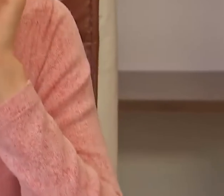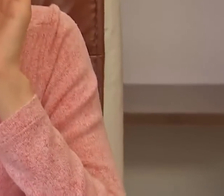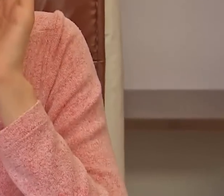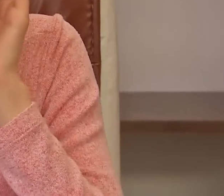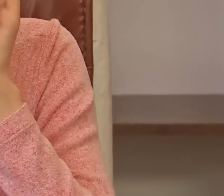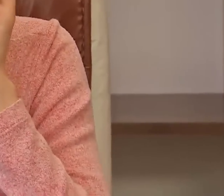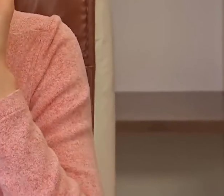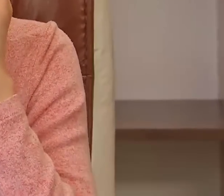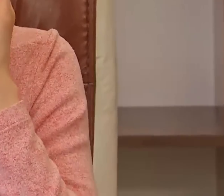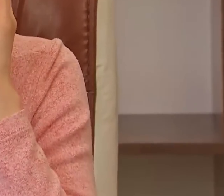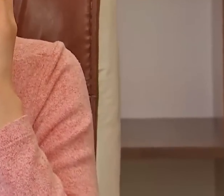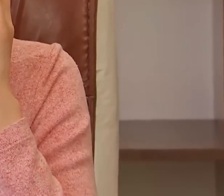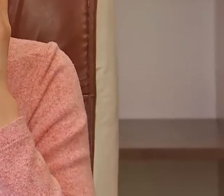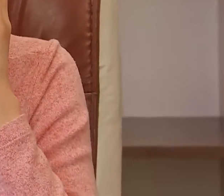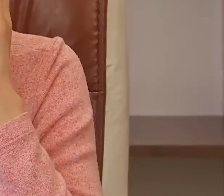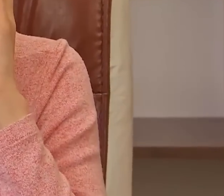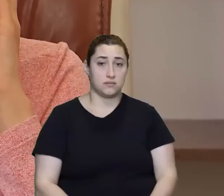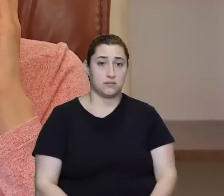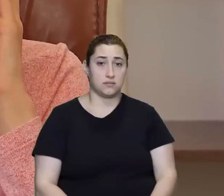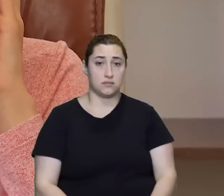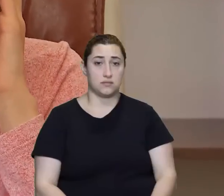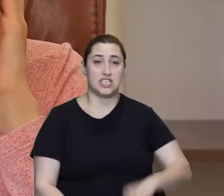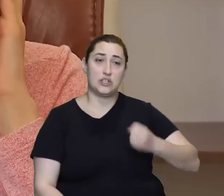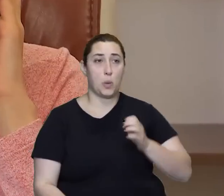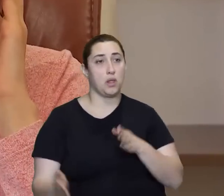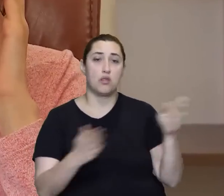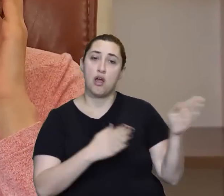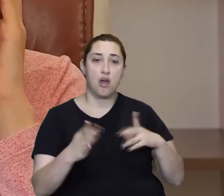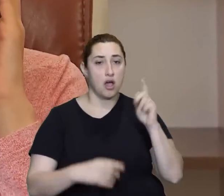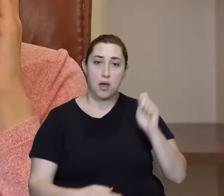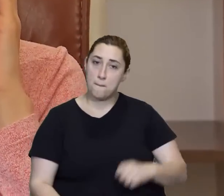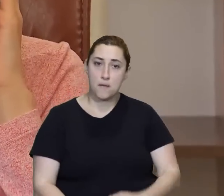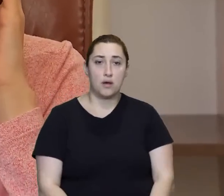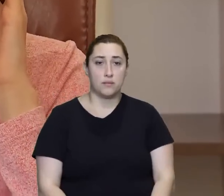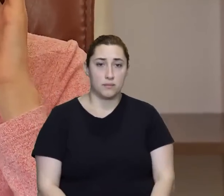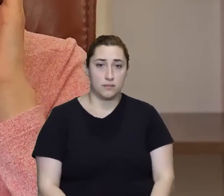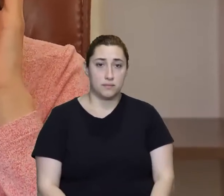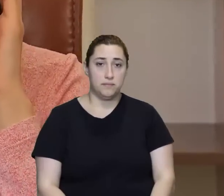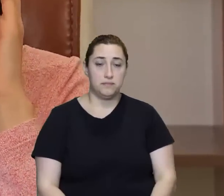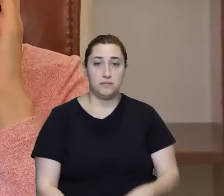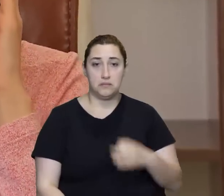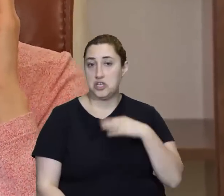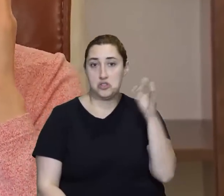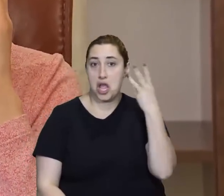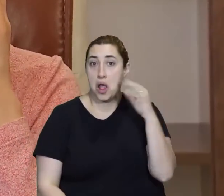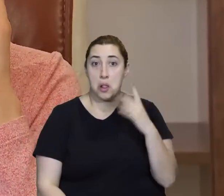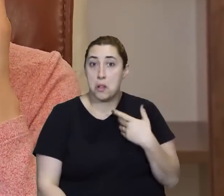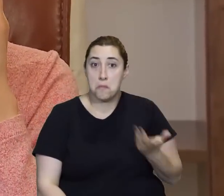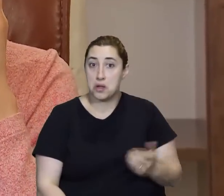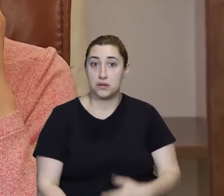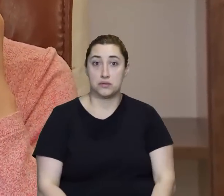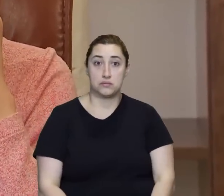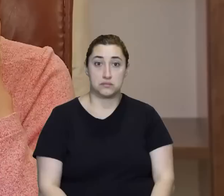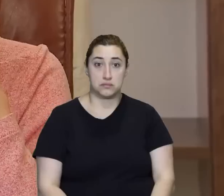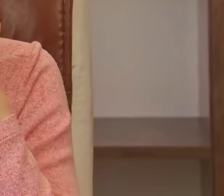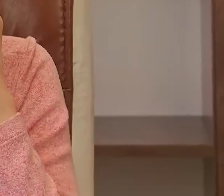Yemekler gelmiş. Mehtap çorba içiyor. Çikolatalar bilmem neler. Hayır, hiç anlamadım vallahi.